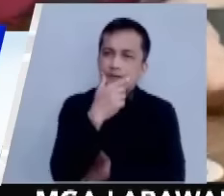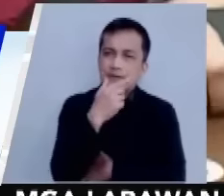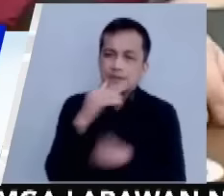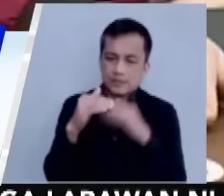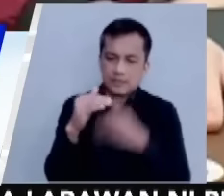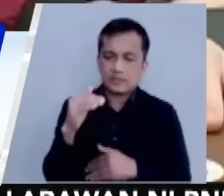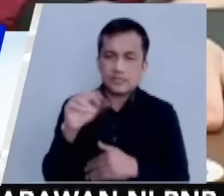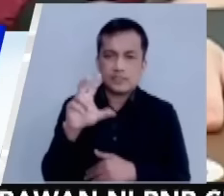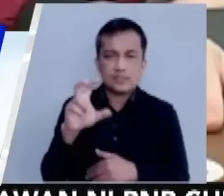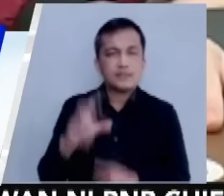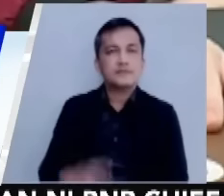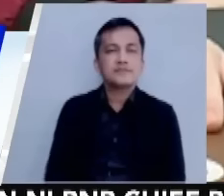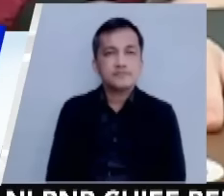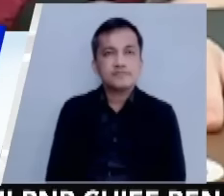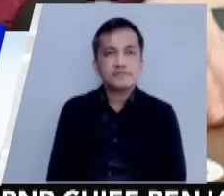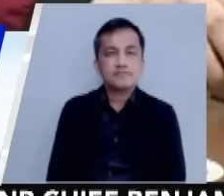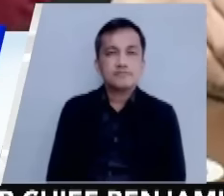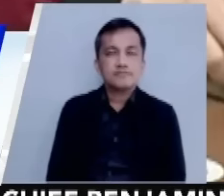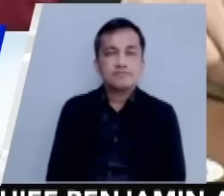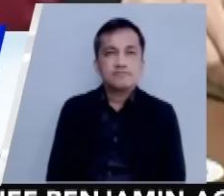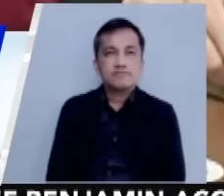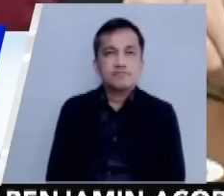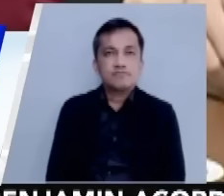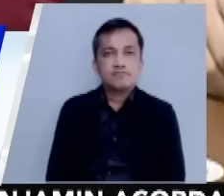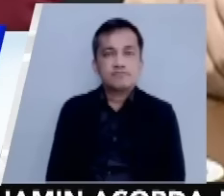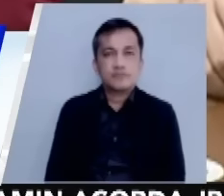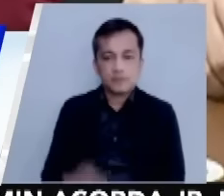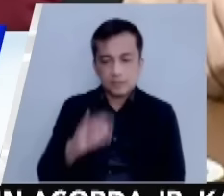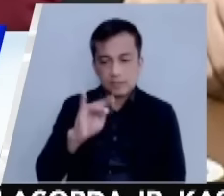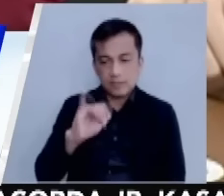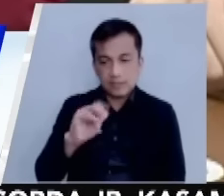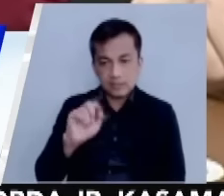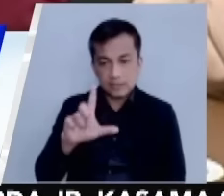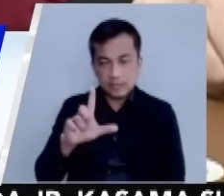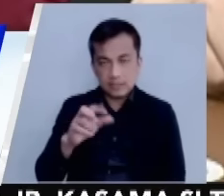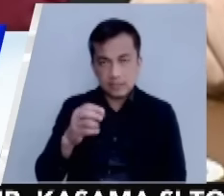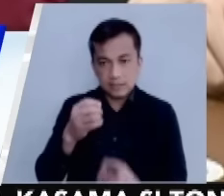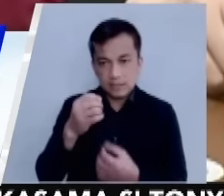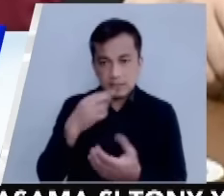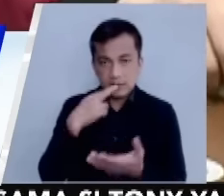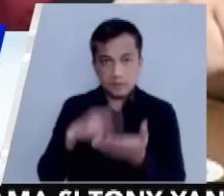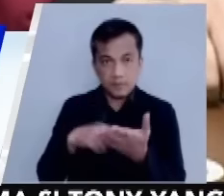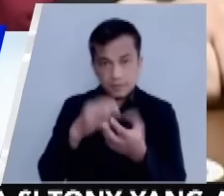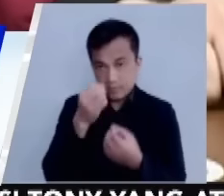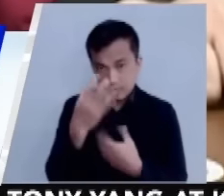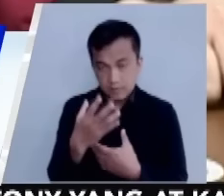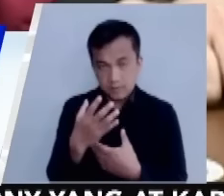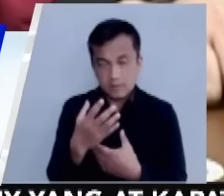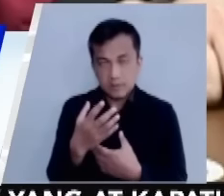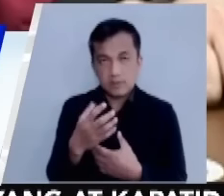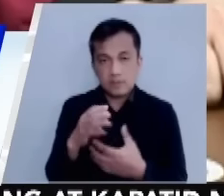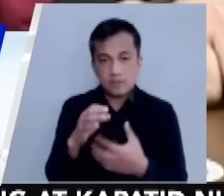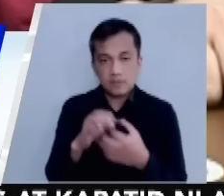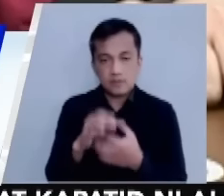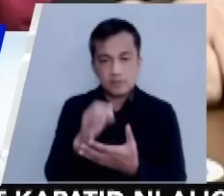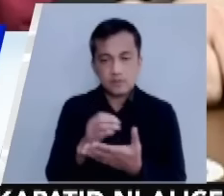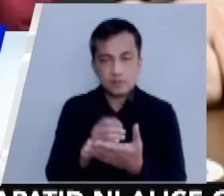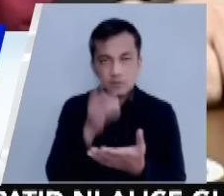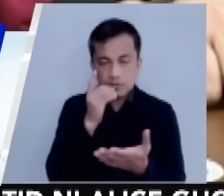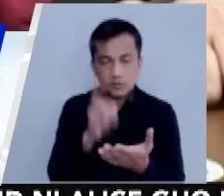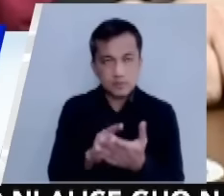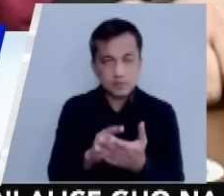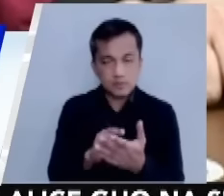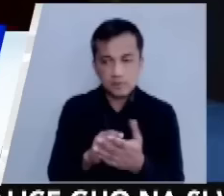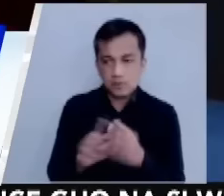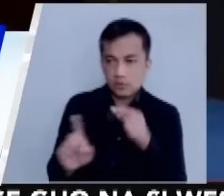lang po. Intel report po na nakarating sa akin. And of course, yung mga documents na nakita namin, it all points to a